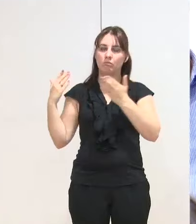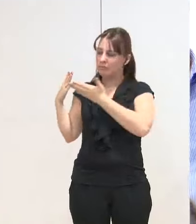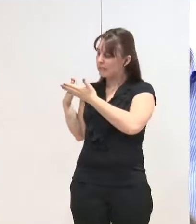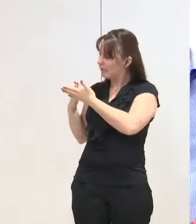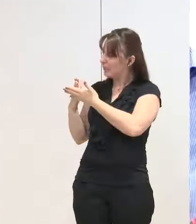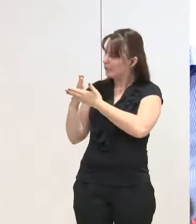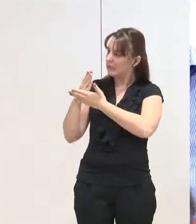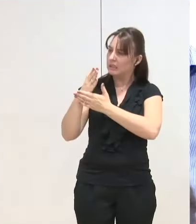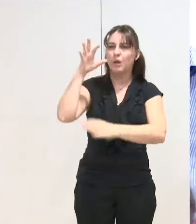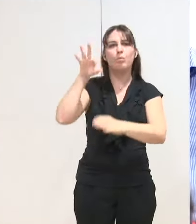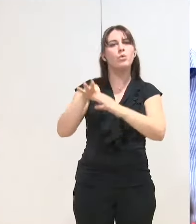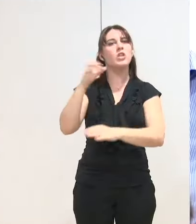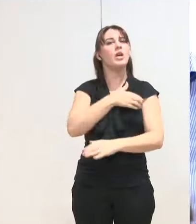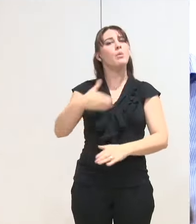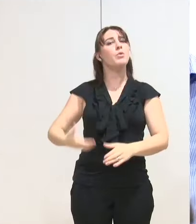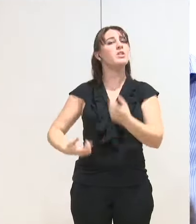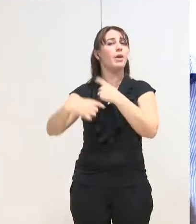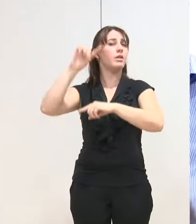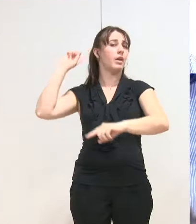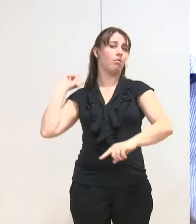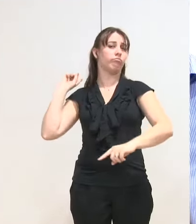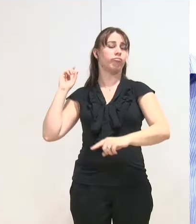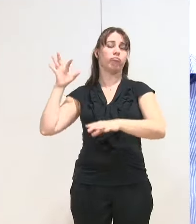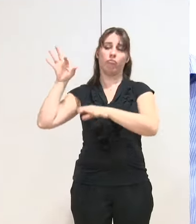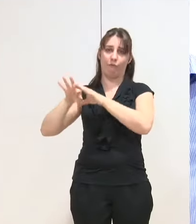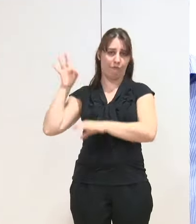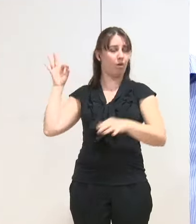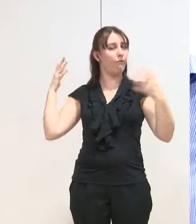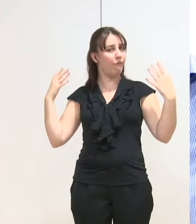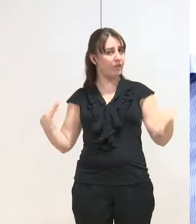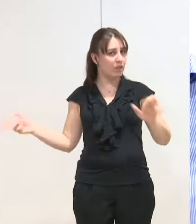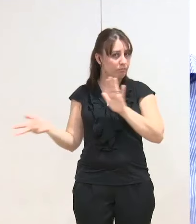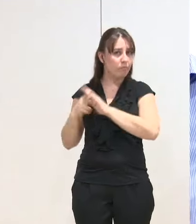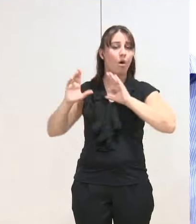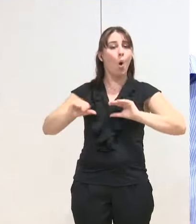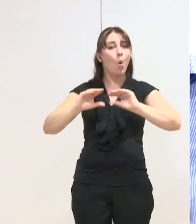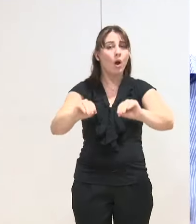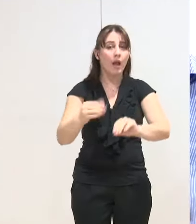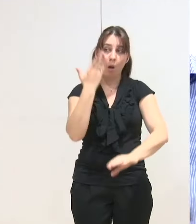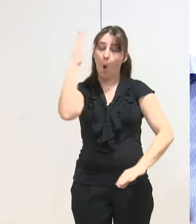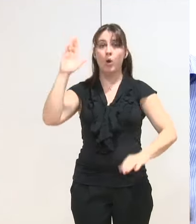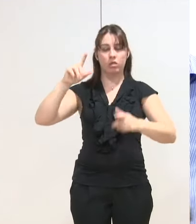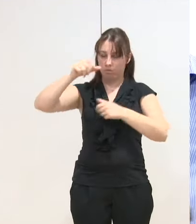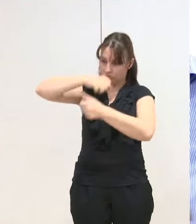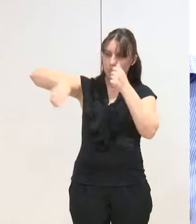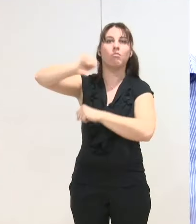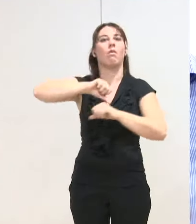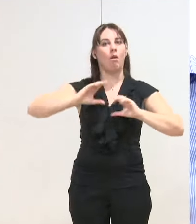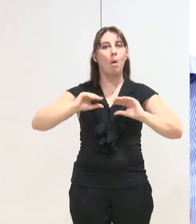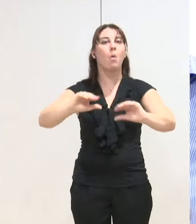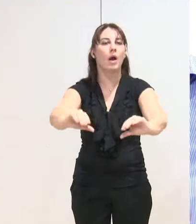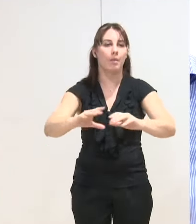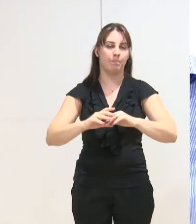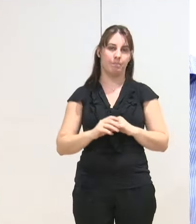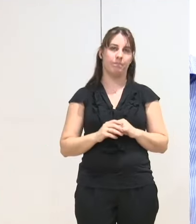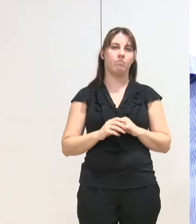budget voté par une municipalité et au fond mise en œuvre par une autre je voudrais